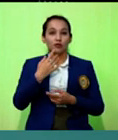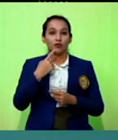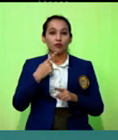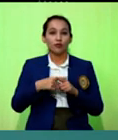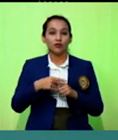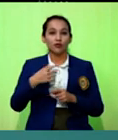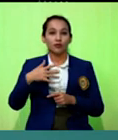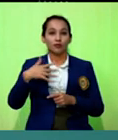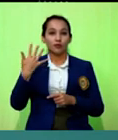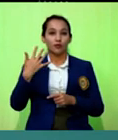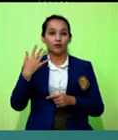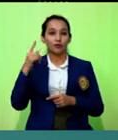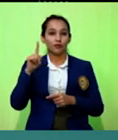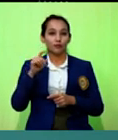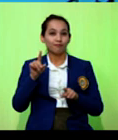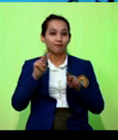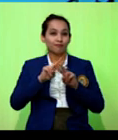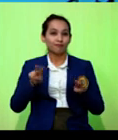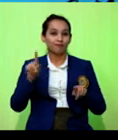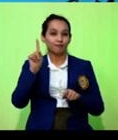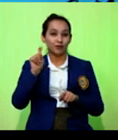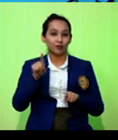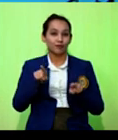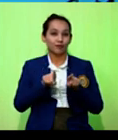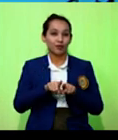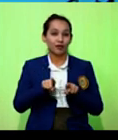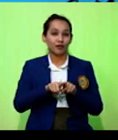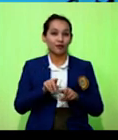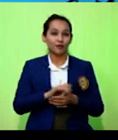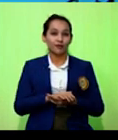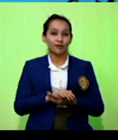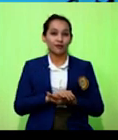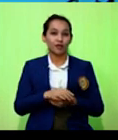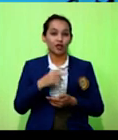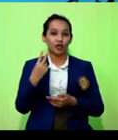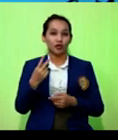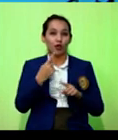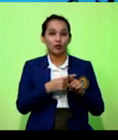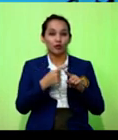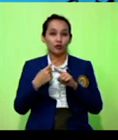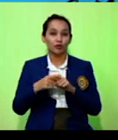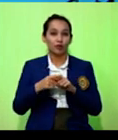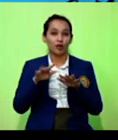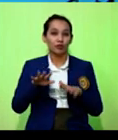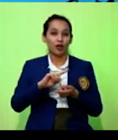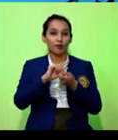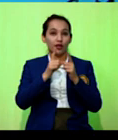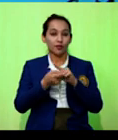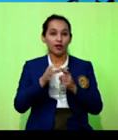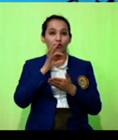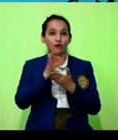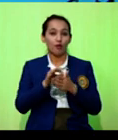sonlarning yig'indisi 100 ga teng. Shu qonuniyat yodingizdan chiqmasinki, qo'shiluvchilarning o'rni almashgani bilan